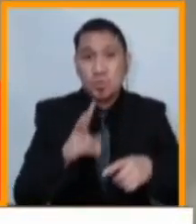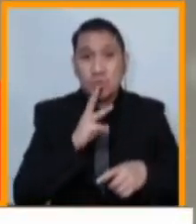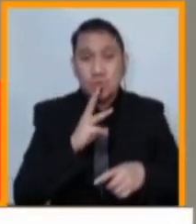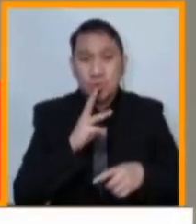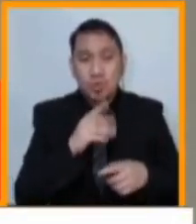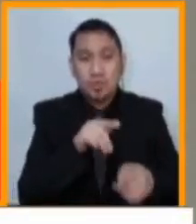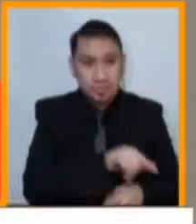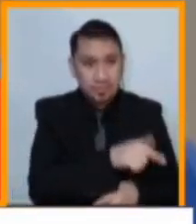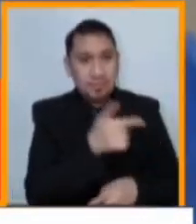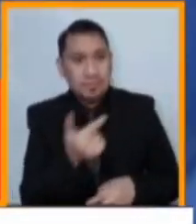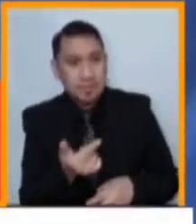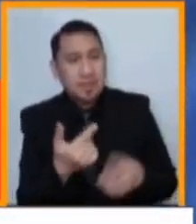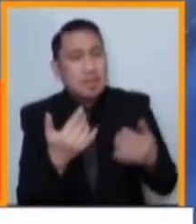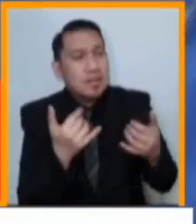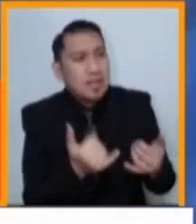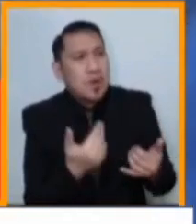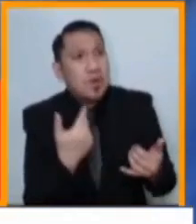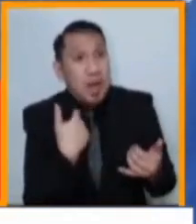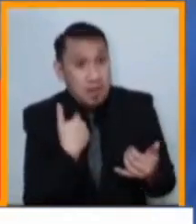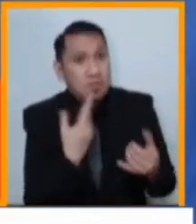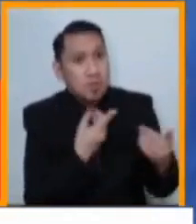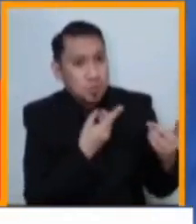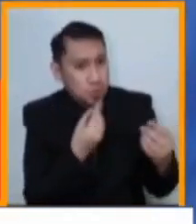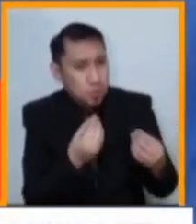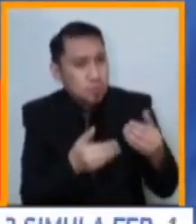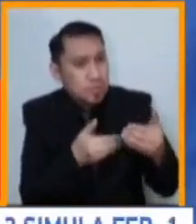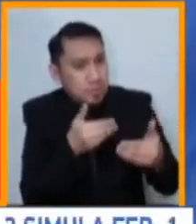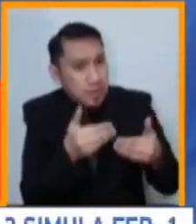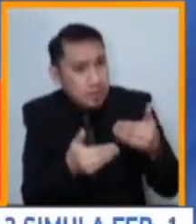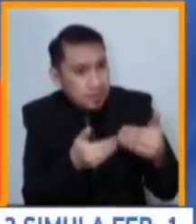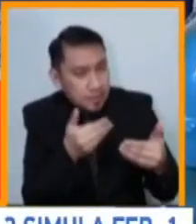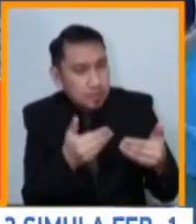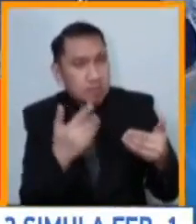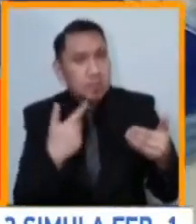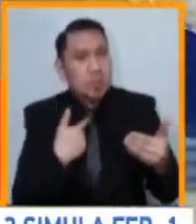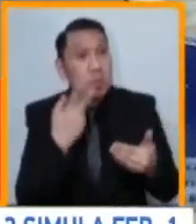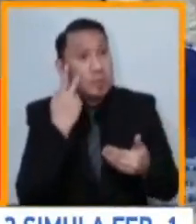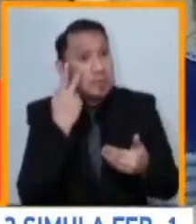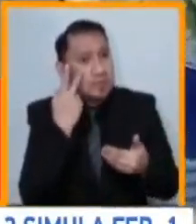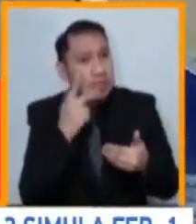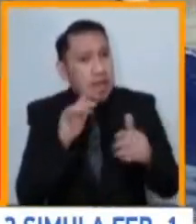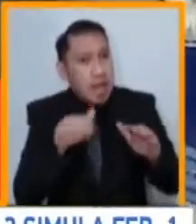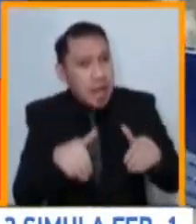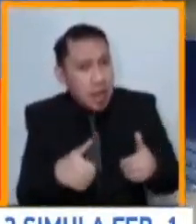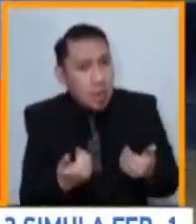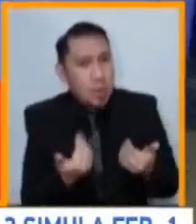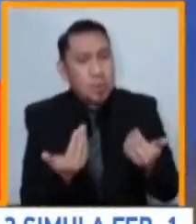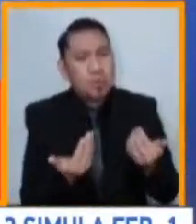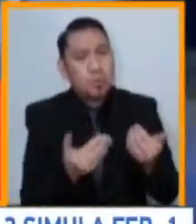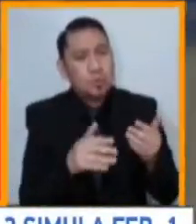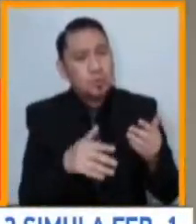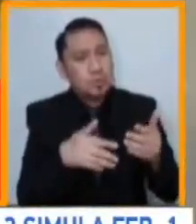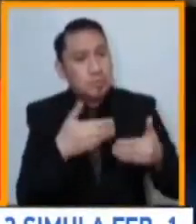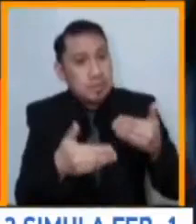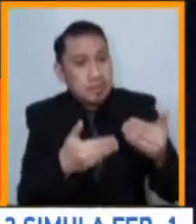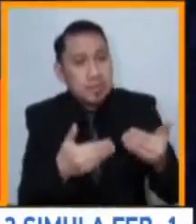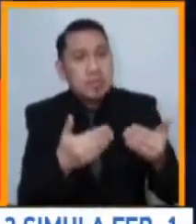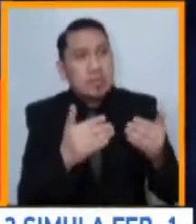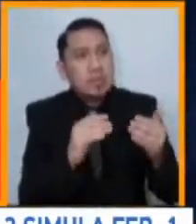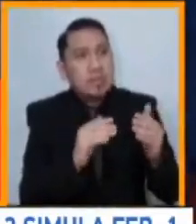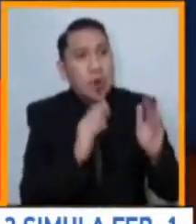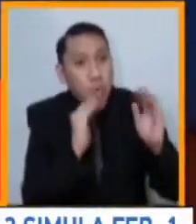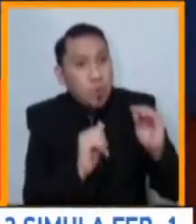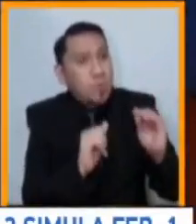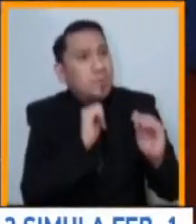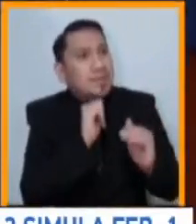at tinatawag natin mga mitigating measures no, para po hindi naman maranasan ng mga kababayan natin dito sa